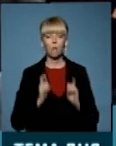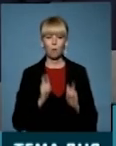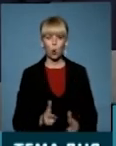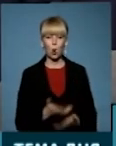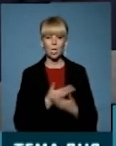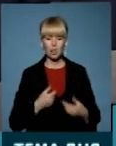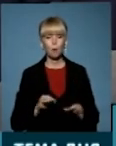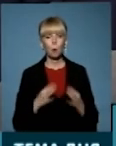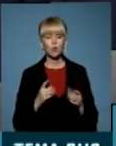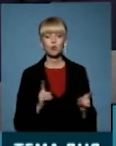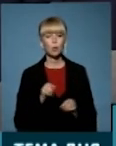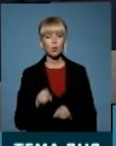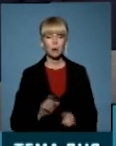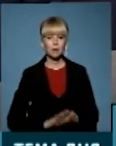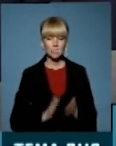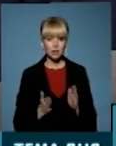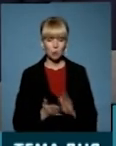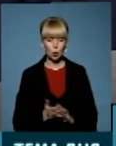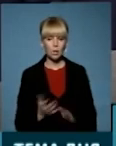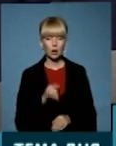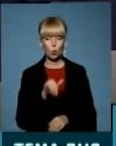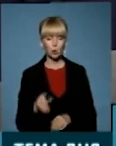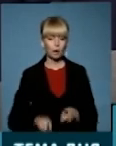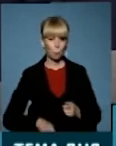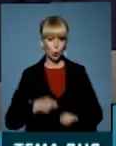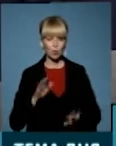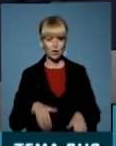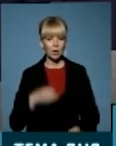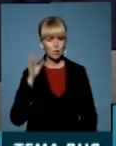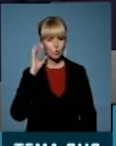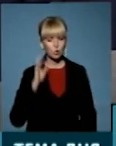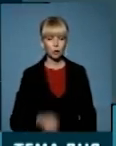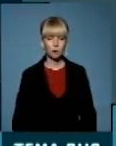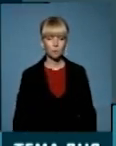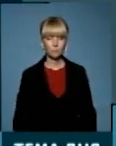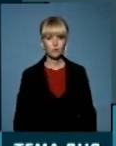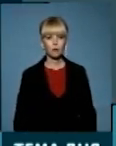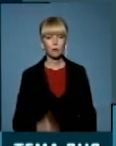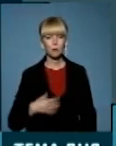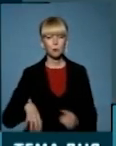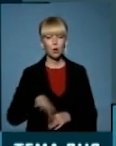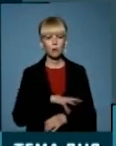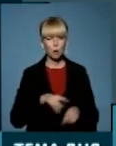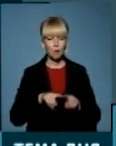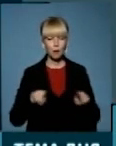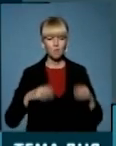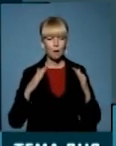нам пояснити, в чому там ситуація, власне, які в них порушення. Давайте послухаємо. У нас по всьому периметру даху не